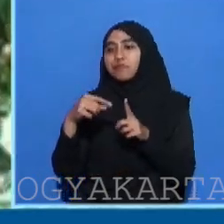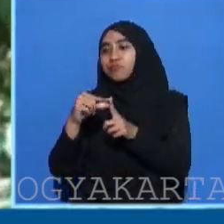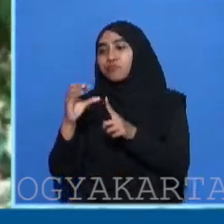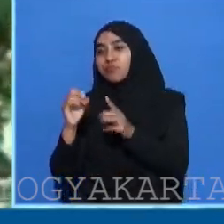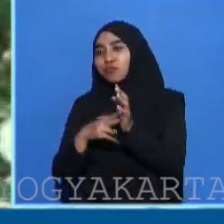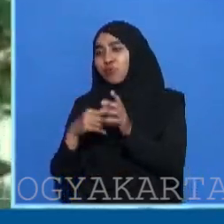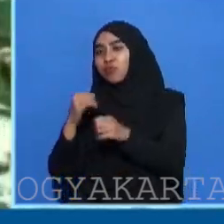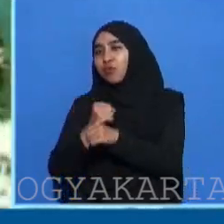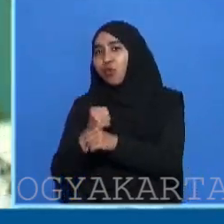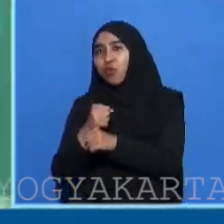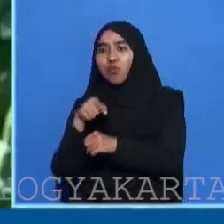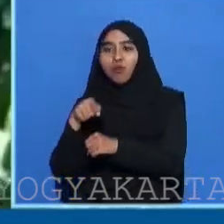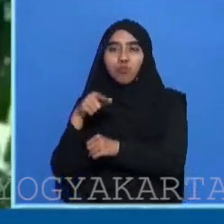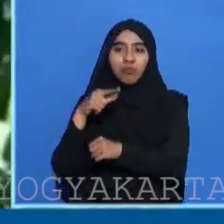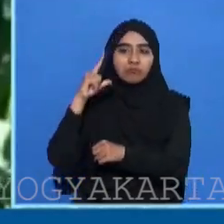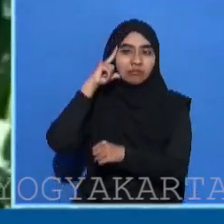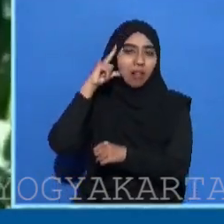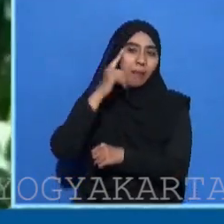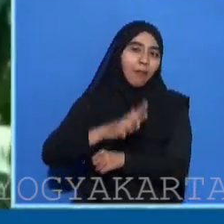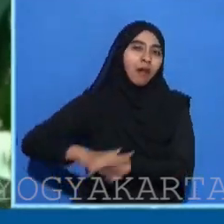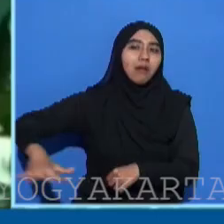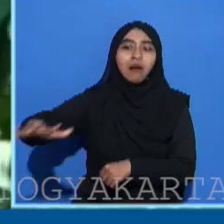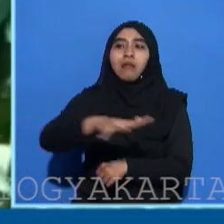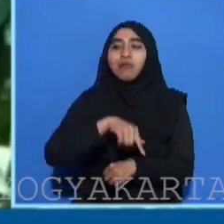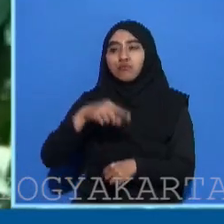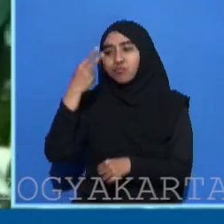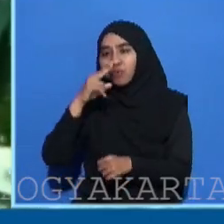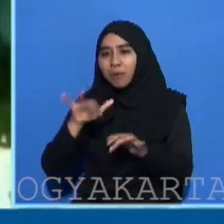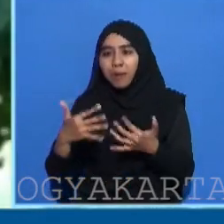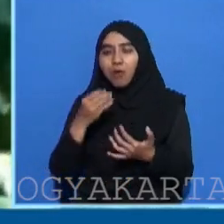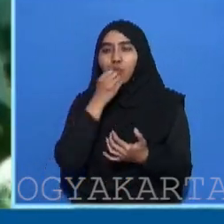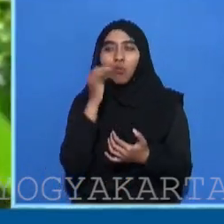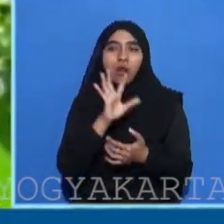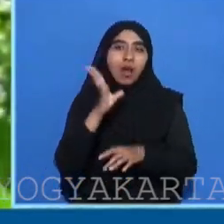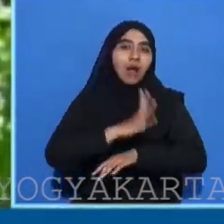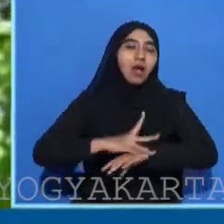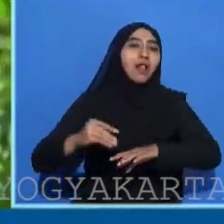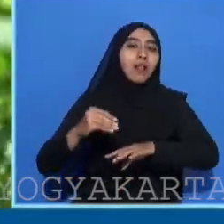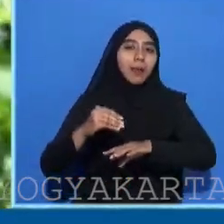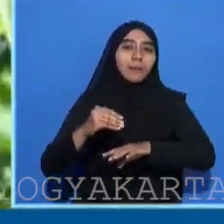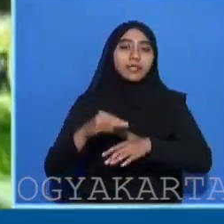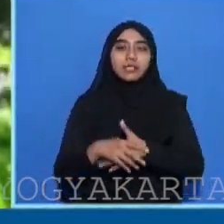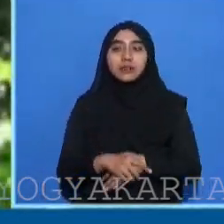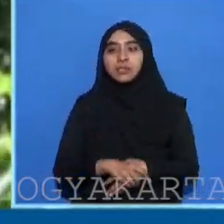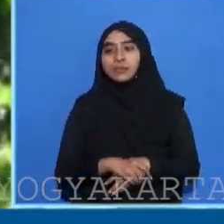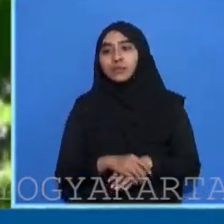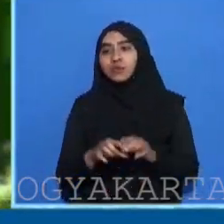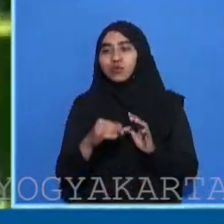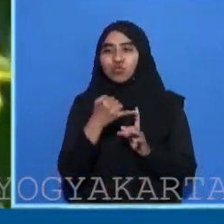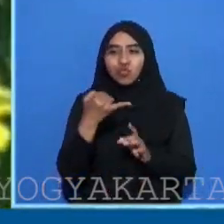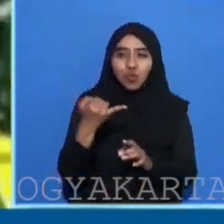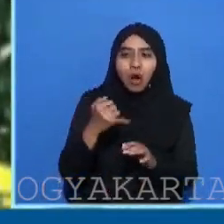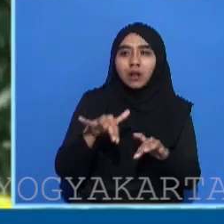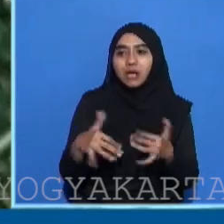Melati Sleman mubange pewarna alami nusadani sembelit sarto